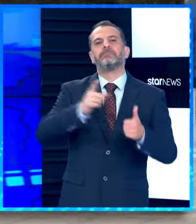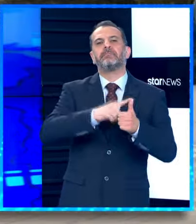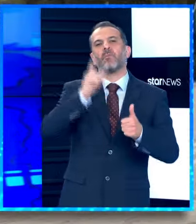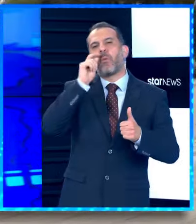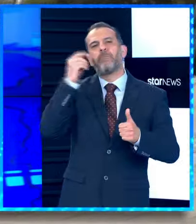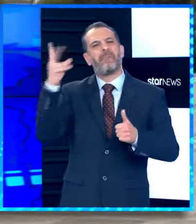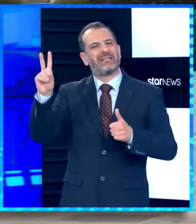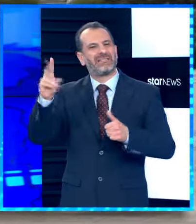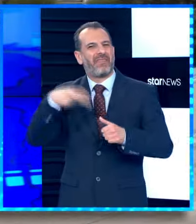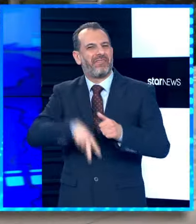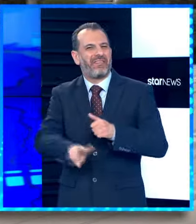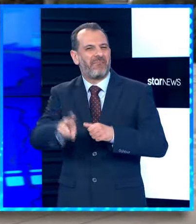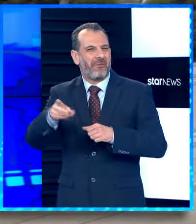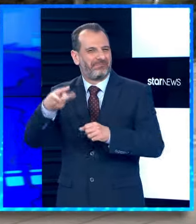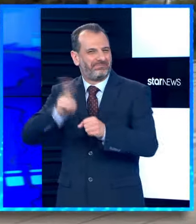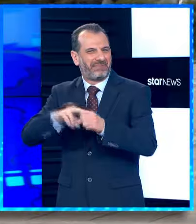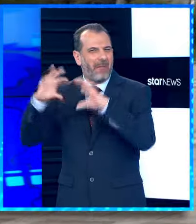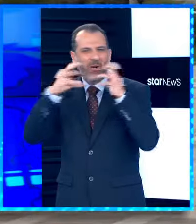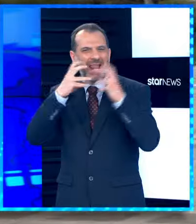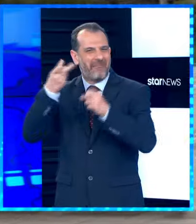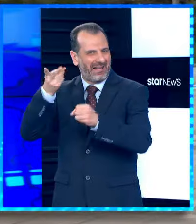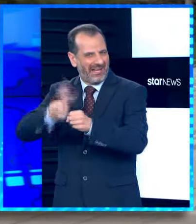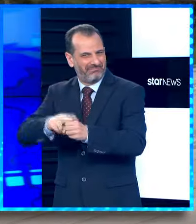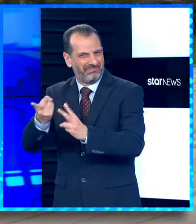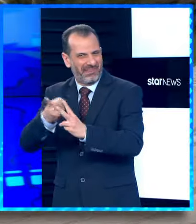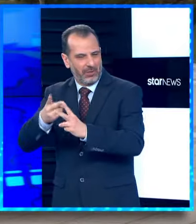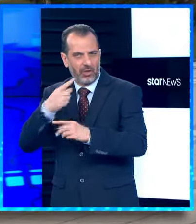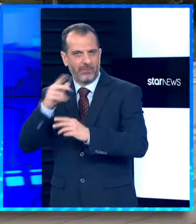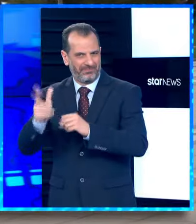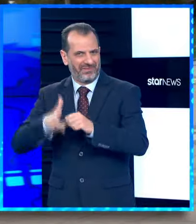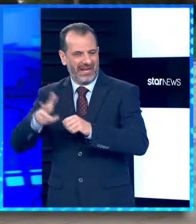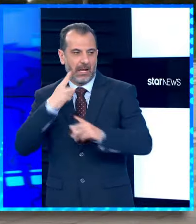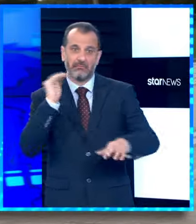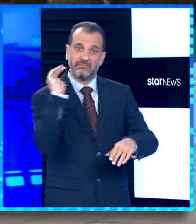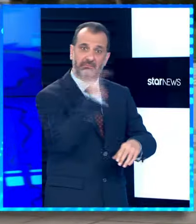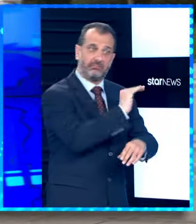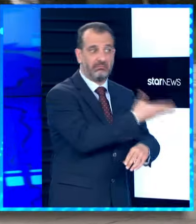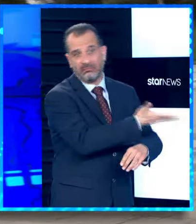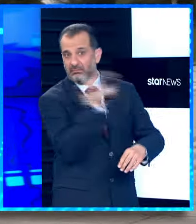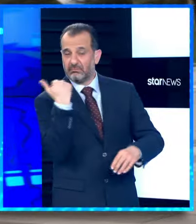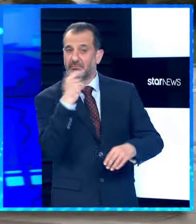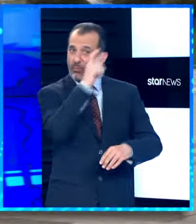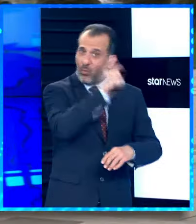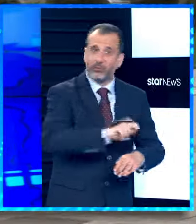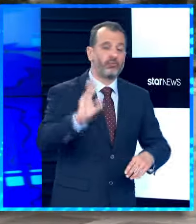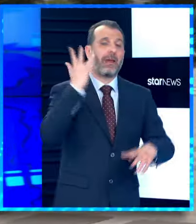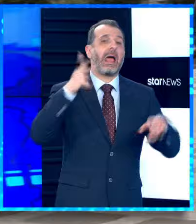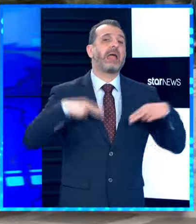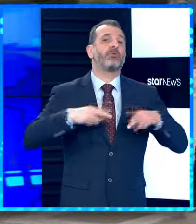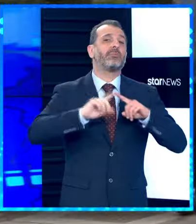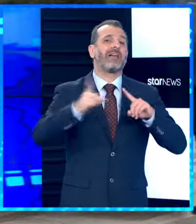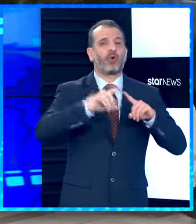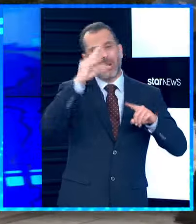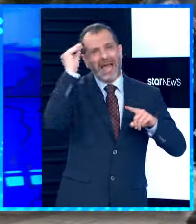είχε καλέσει τον πρώην Υπουργό Μεταφορών να έρθει εδώ στη συνάντηση που είχαν σήμερα 30 οικογένειες και κλεισμένων των θυρών στην περιφέρεια της